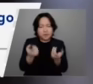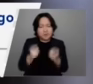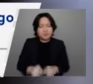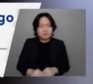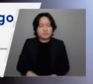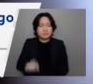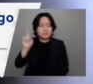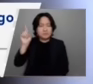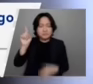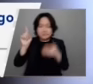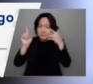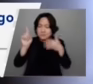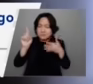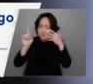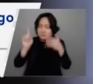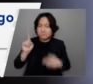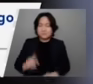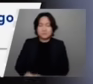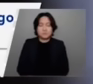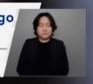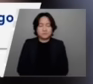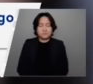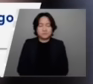Itarong munta kung papa nila.